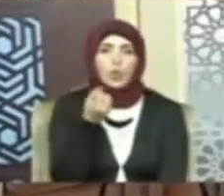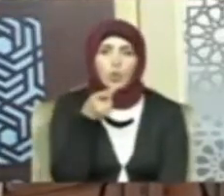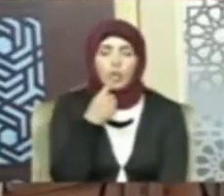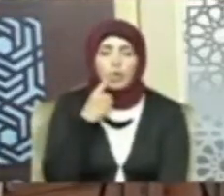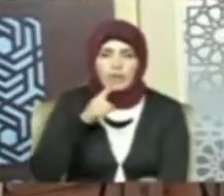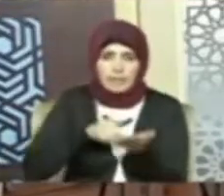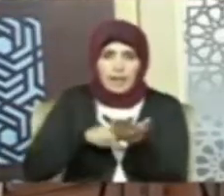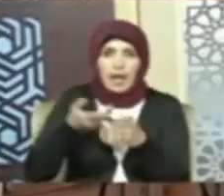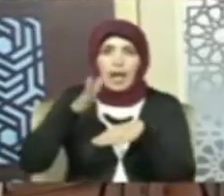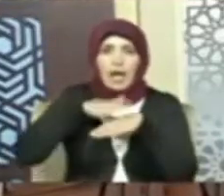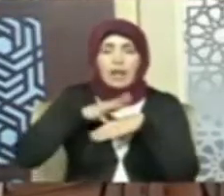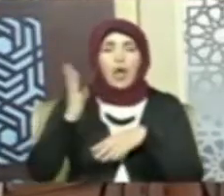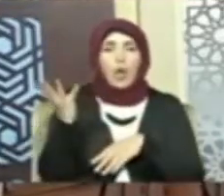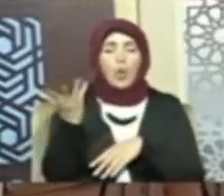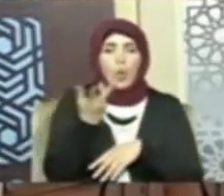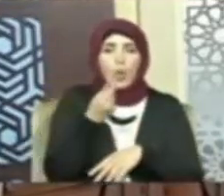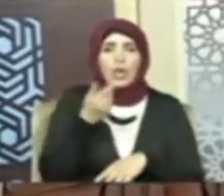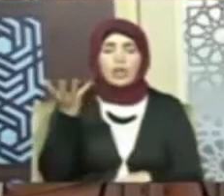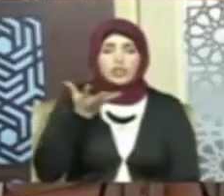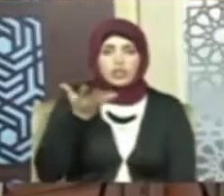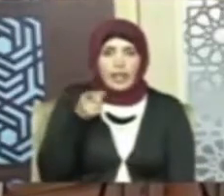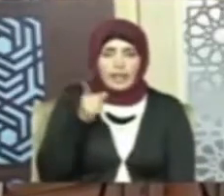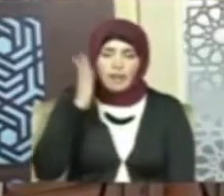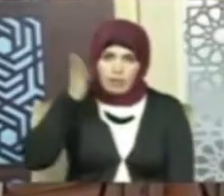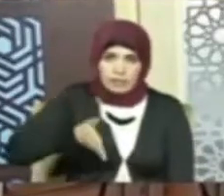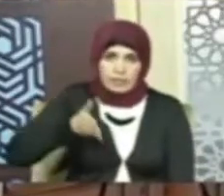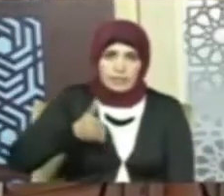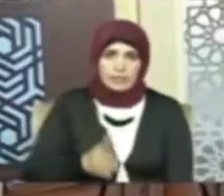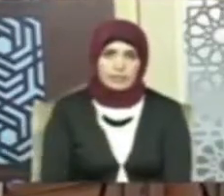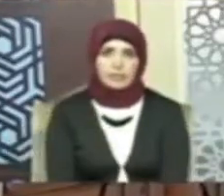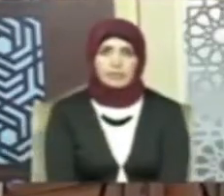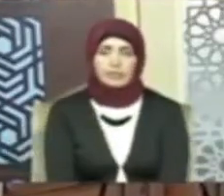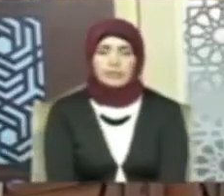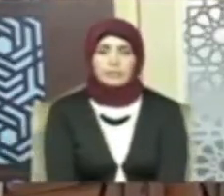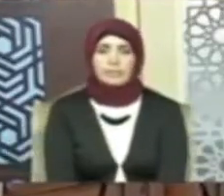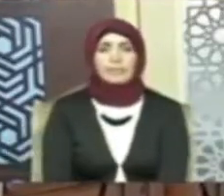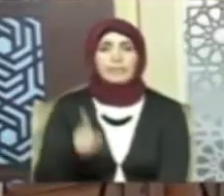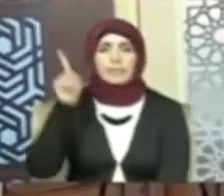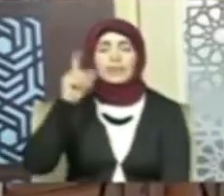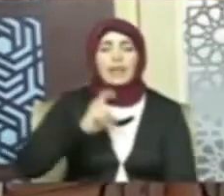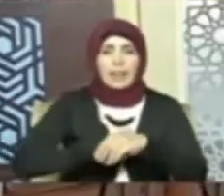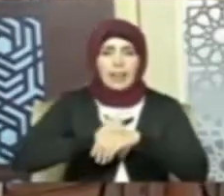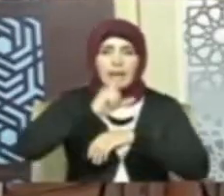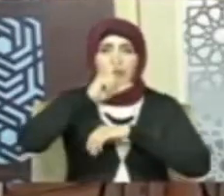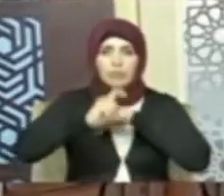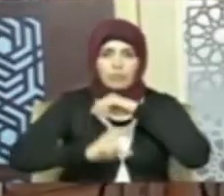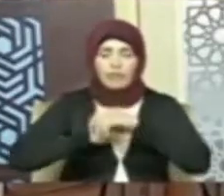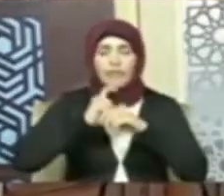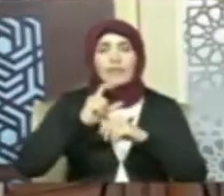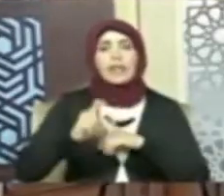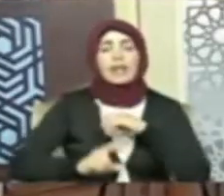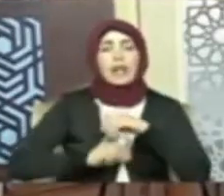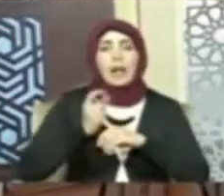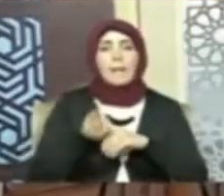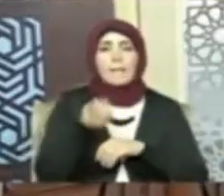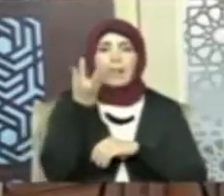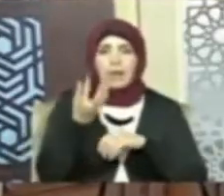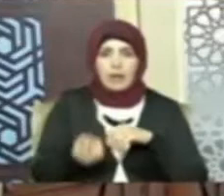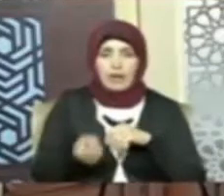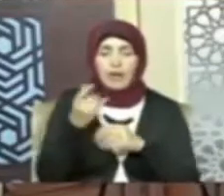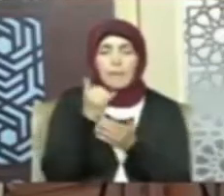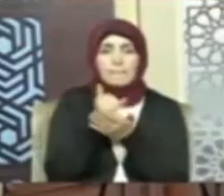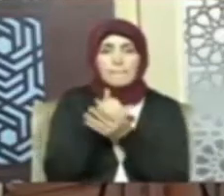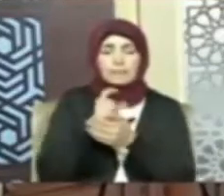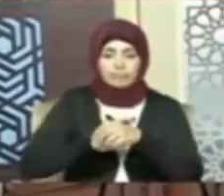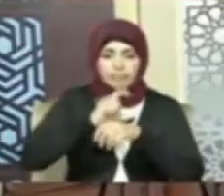إنك على كل شيء قدير. تولج الليل في النهار، وتولج